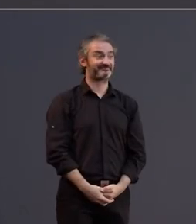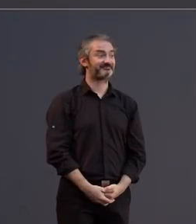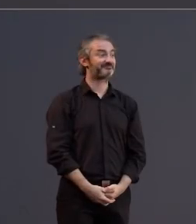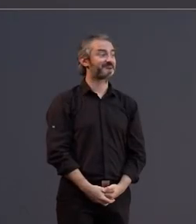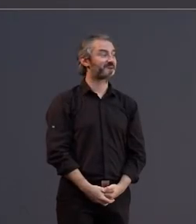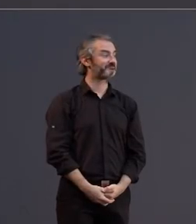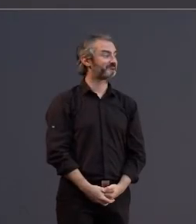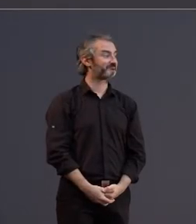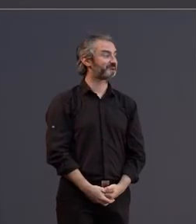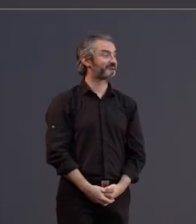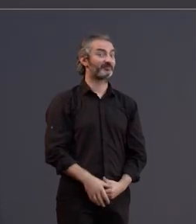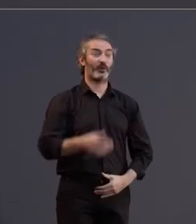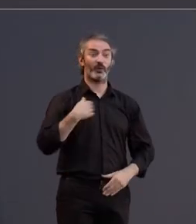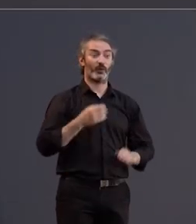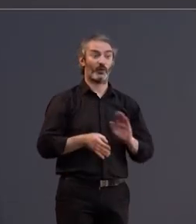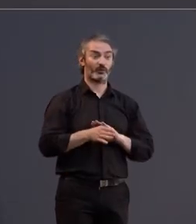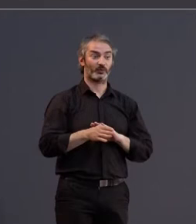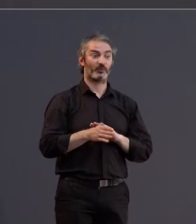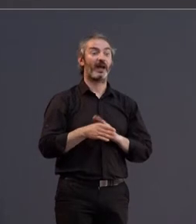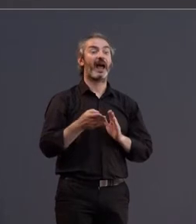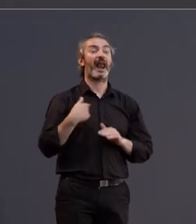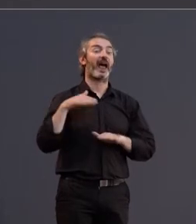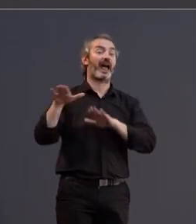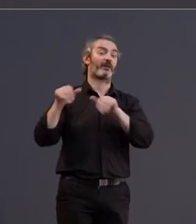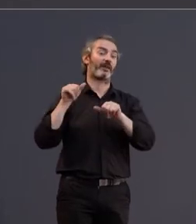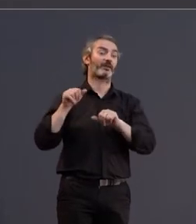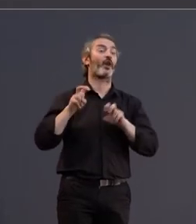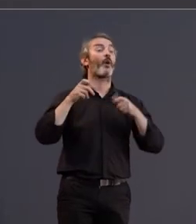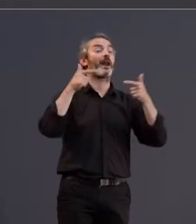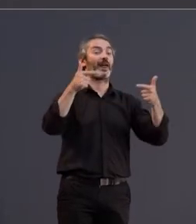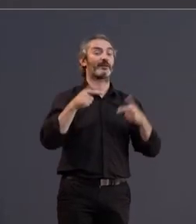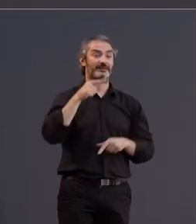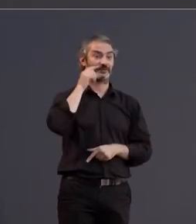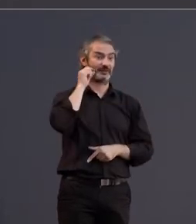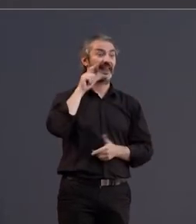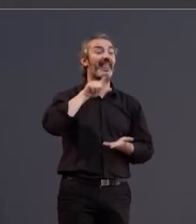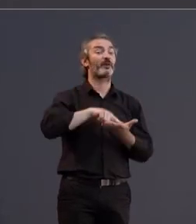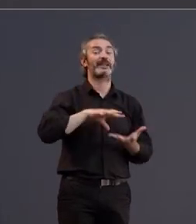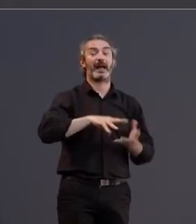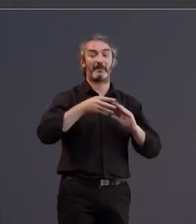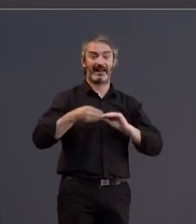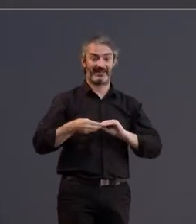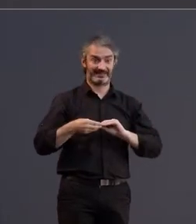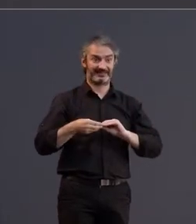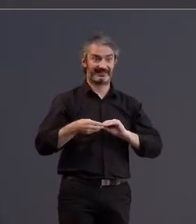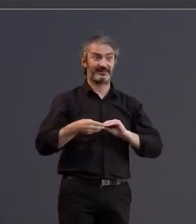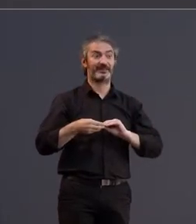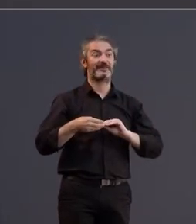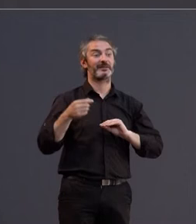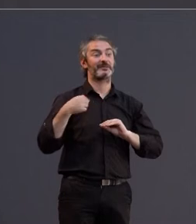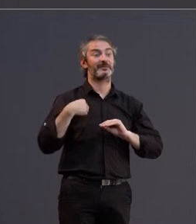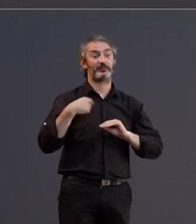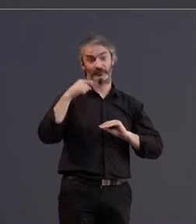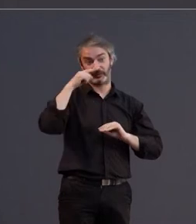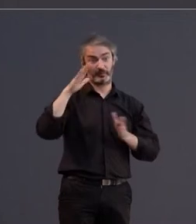Vinga, a continuació cridarem els nous graduats i graduades en llengües aplicades de la promoció